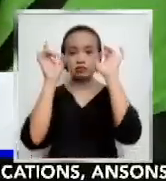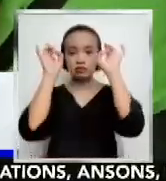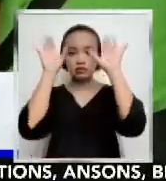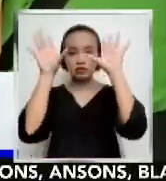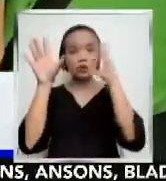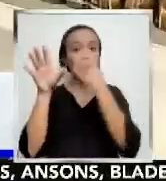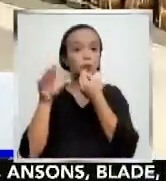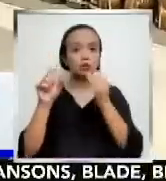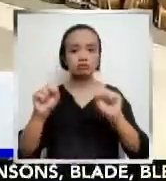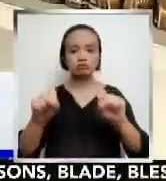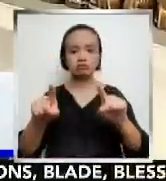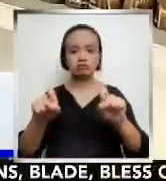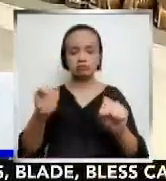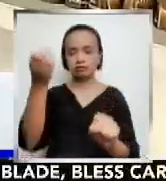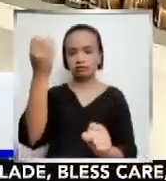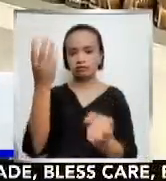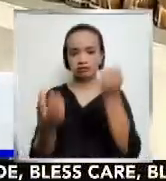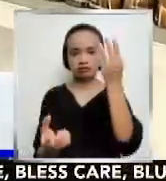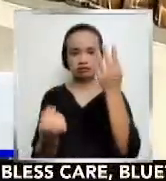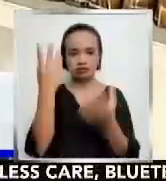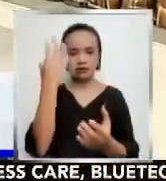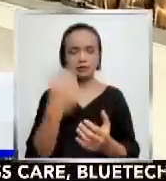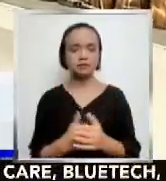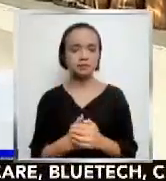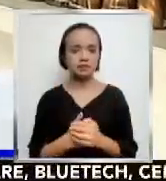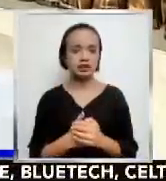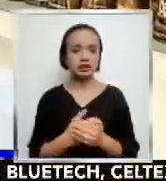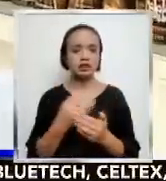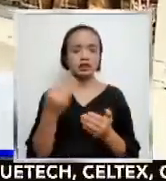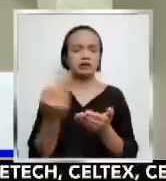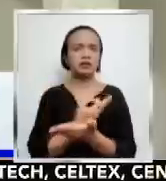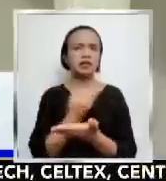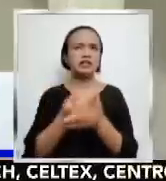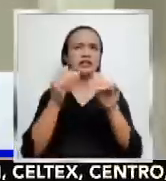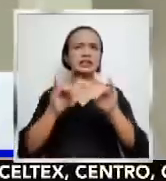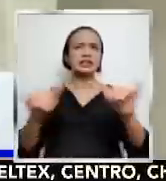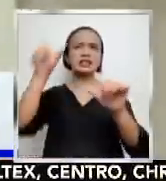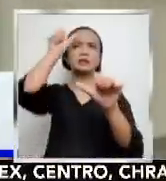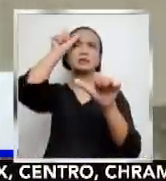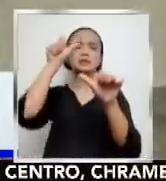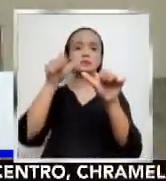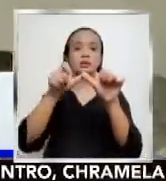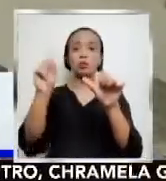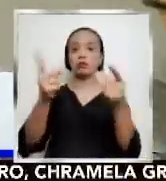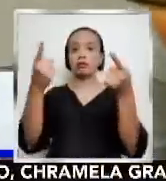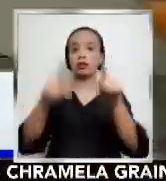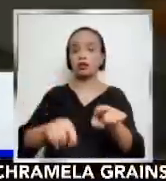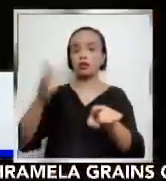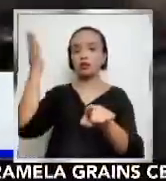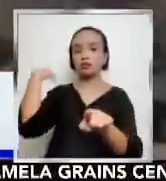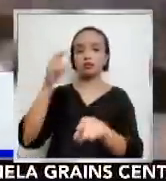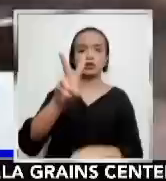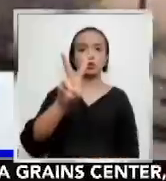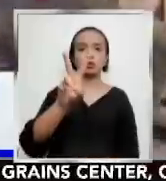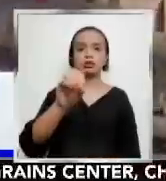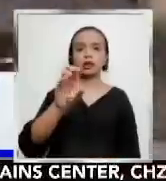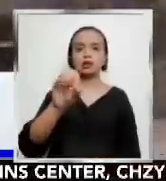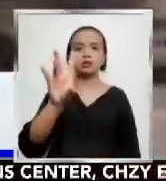nagtitinda ng paputok. Sariwa pangaraw sa isip ni Mang Ding ang nangyari noong taong 2007.